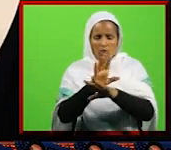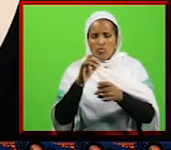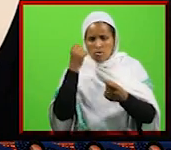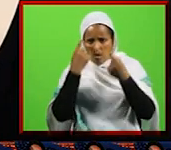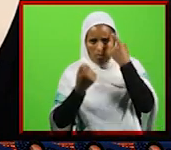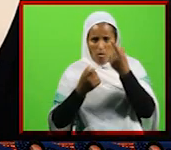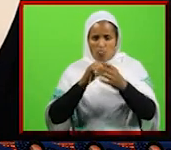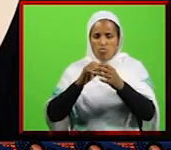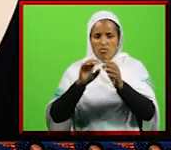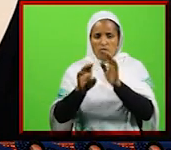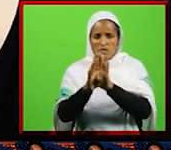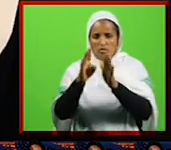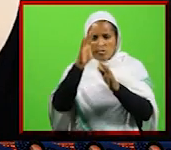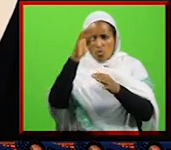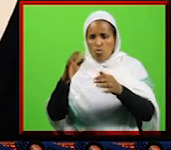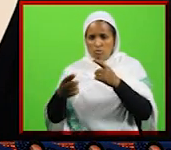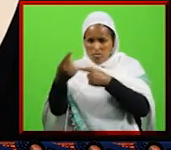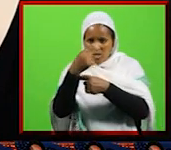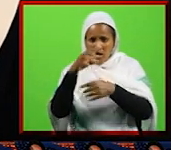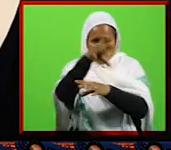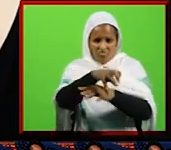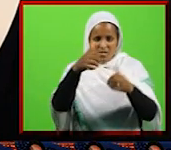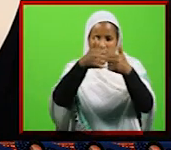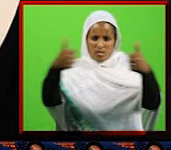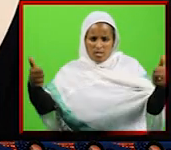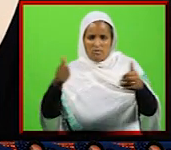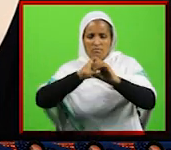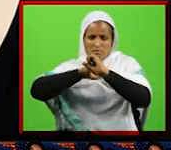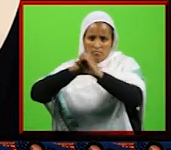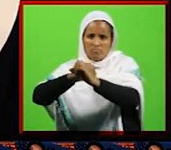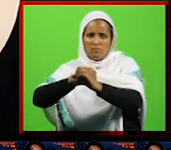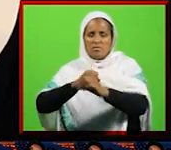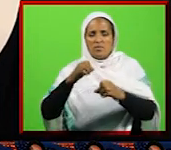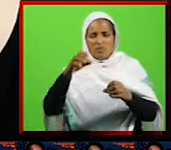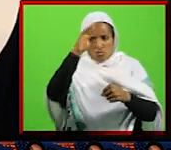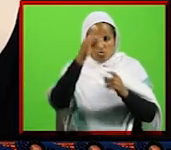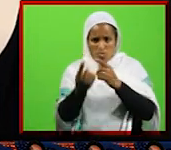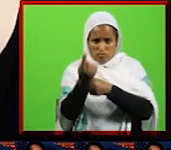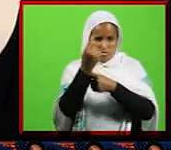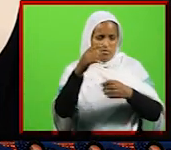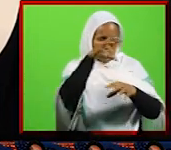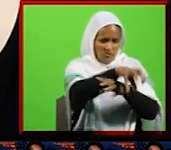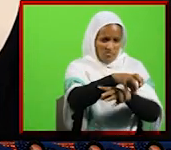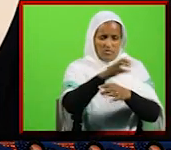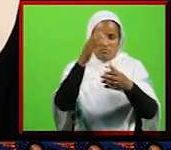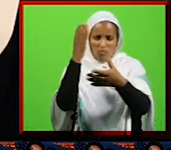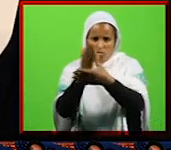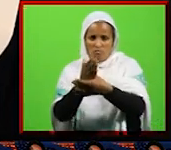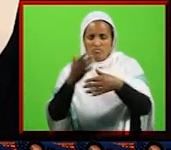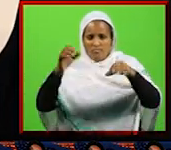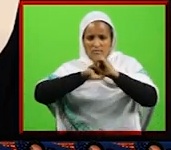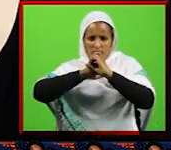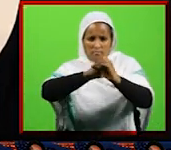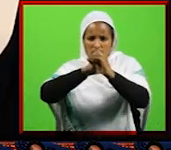እየተማከሩ እየተግባቡ ያንን በር ሰው እንዳይለያቸው ሰው በመካከል ሶስተኛ አካል ገብቶ እንዳይለያያቸው ሰው አይለየውም